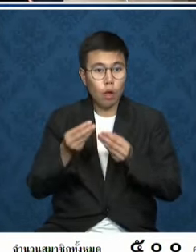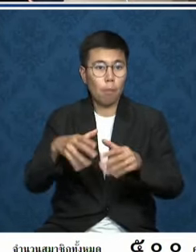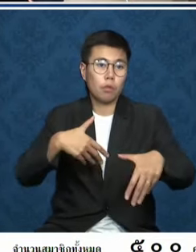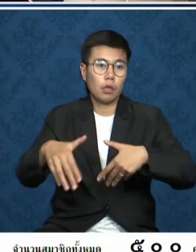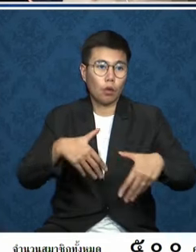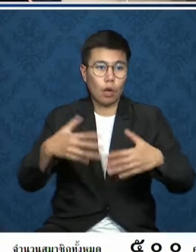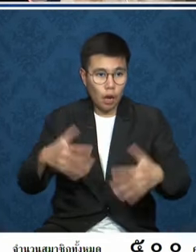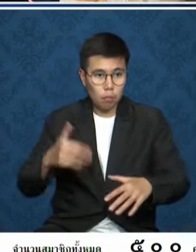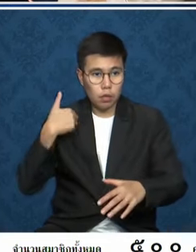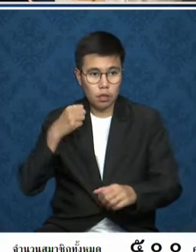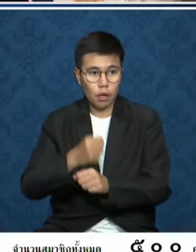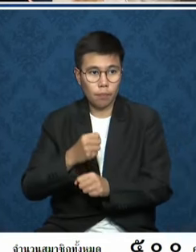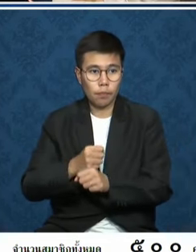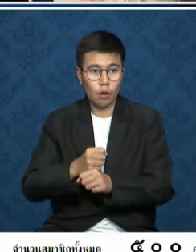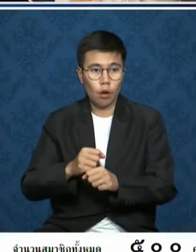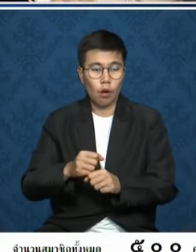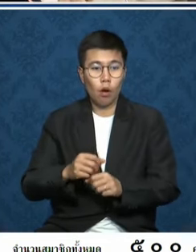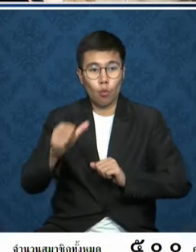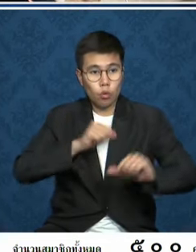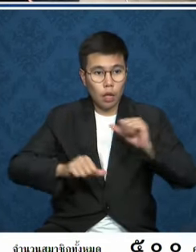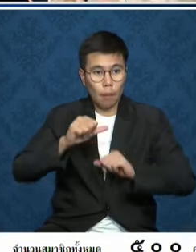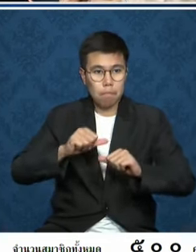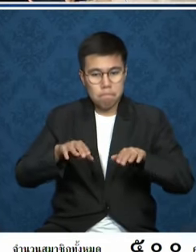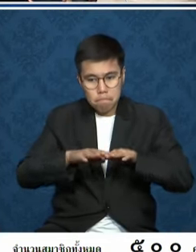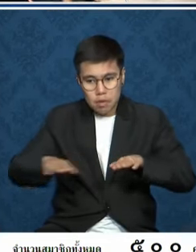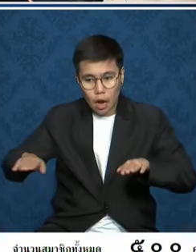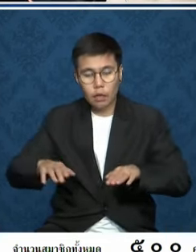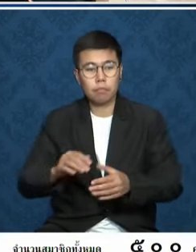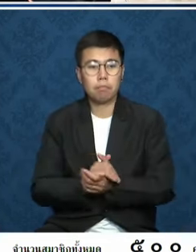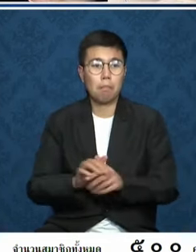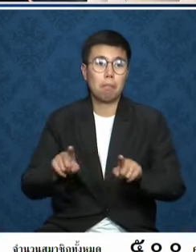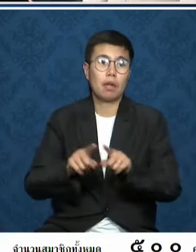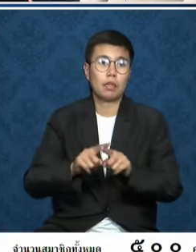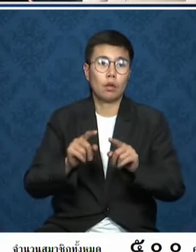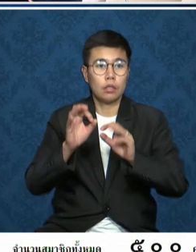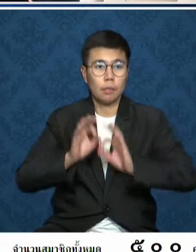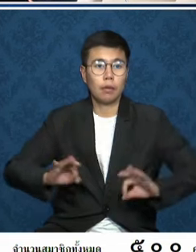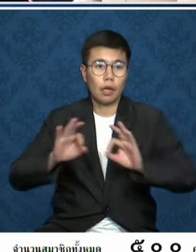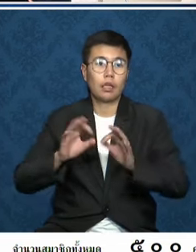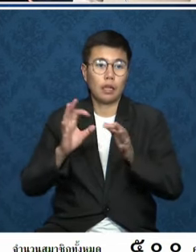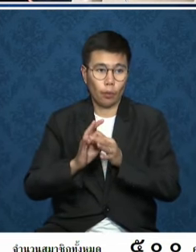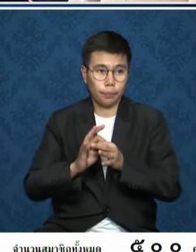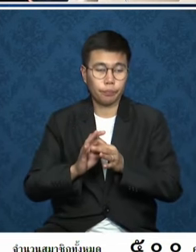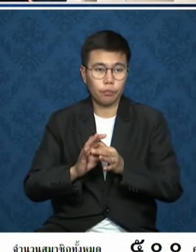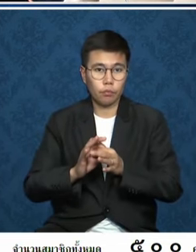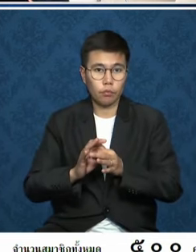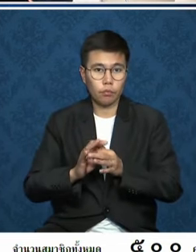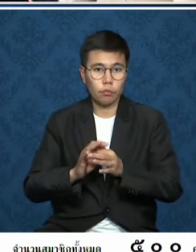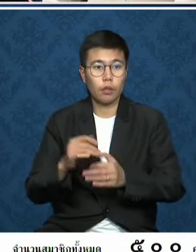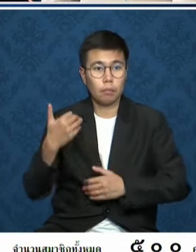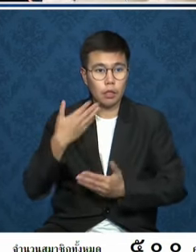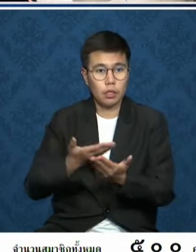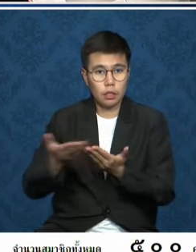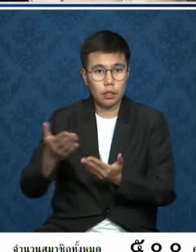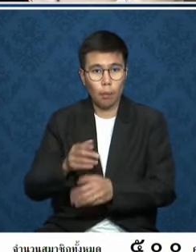ามสมคัญในการสร้างพ้ฐานดวทยาศาทยเช่นเดียวกับการให้ความสัมคัญที่จะไป